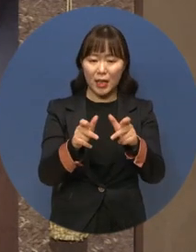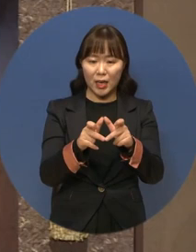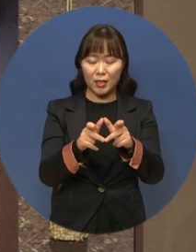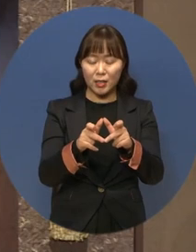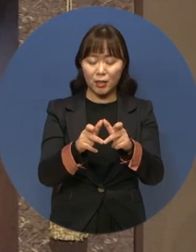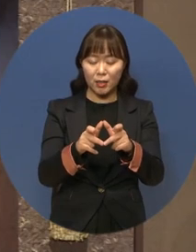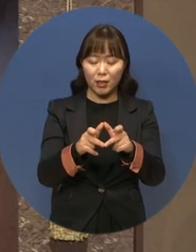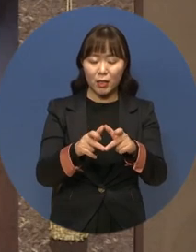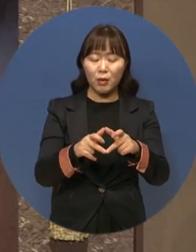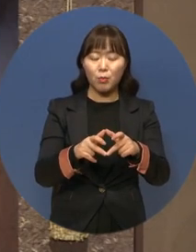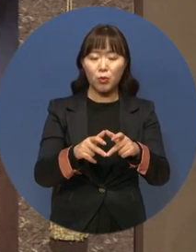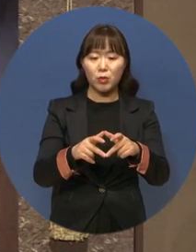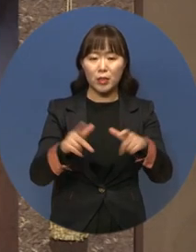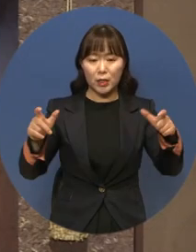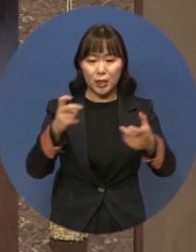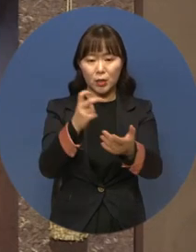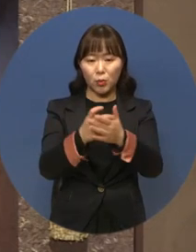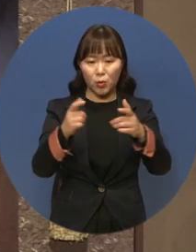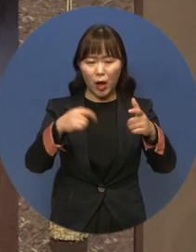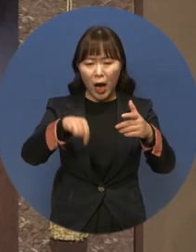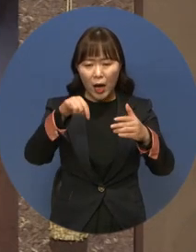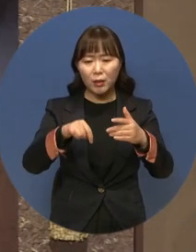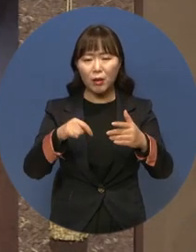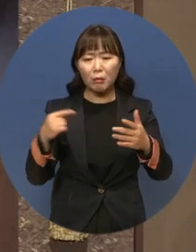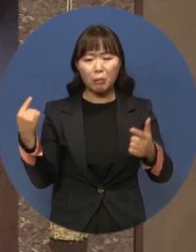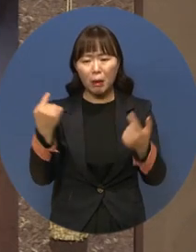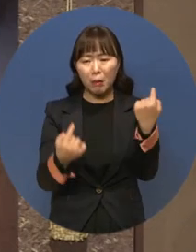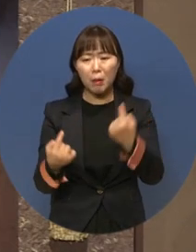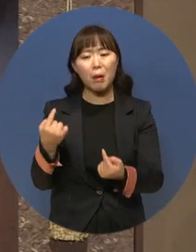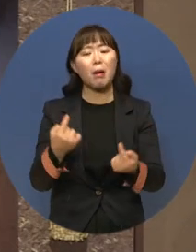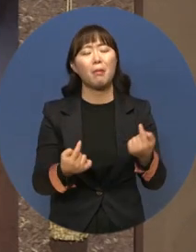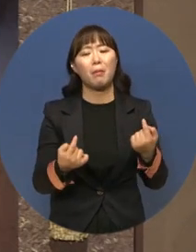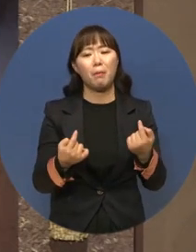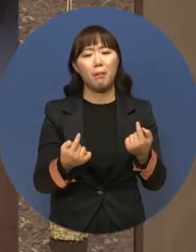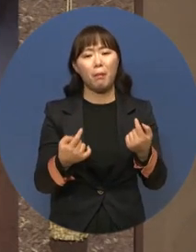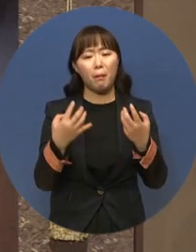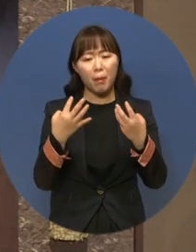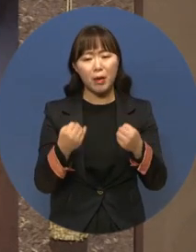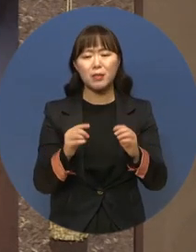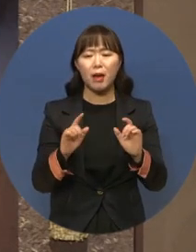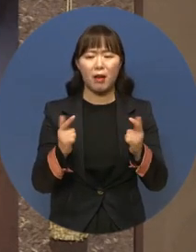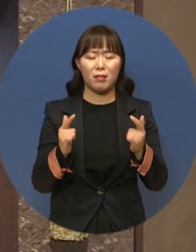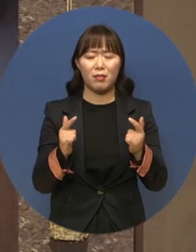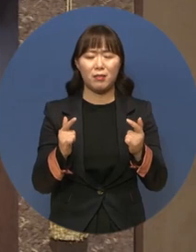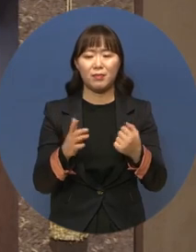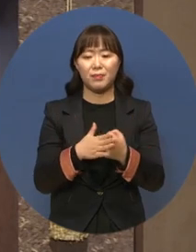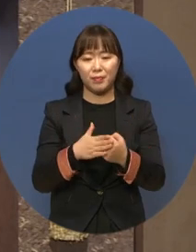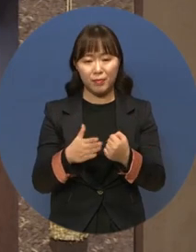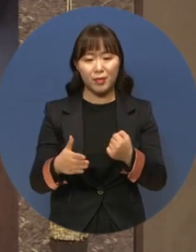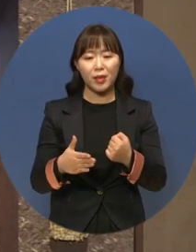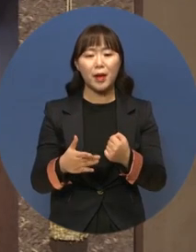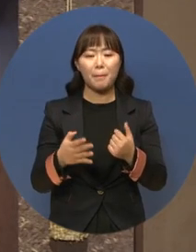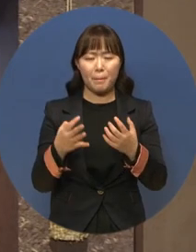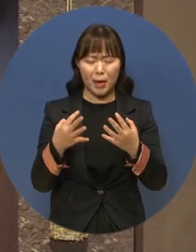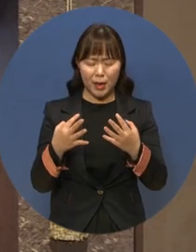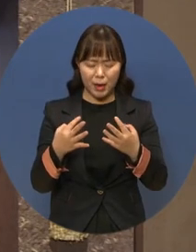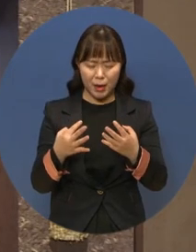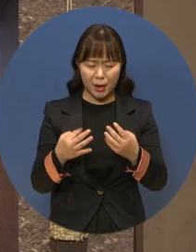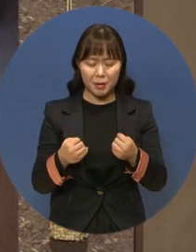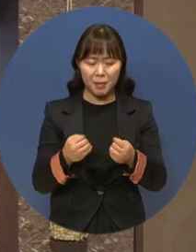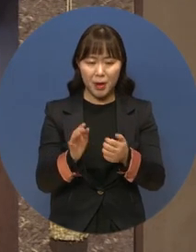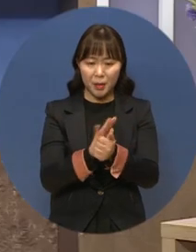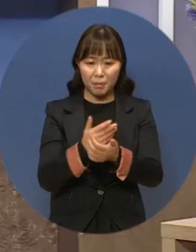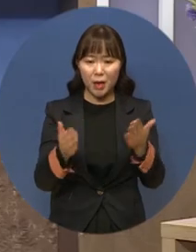현장 제도권 안에 많이 들어갈 수 있지 않게 됩니다. 그래서 네. 많이 들어갈 수 있게